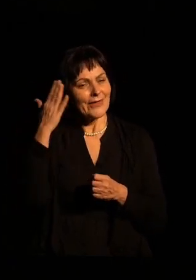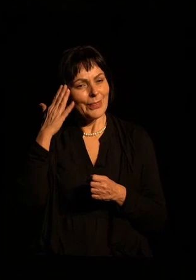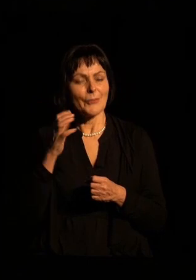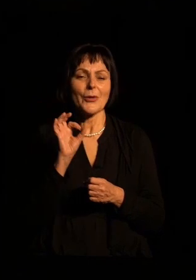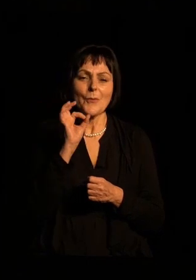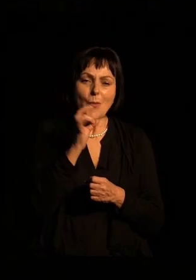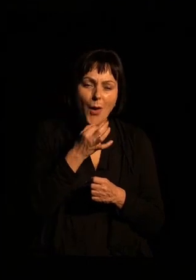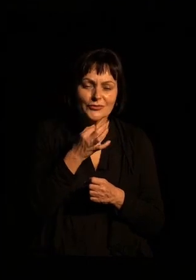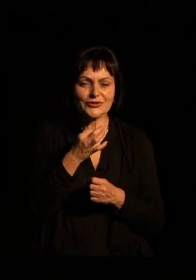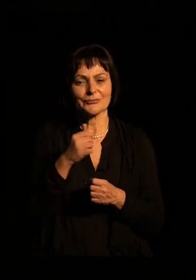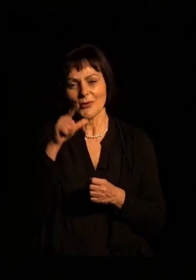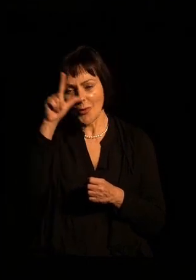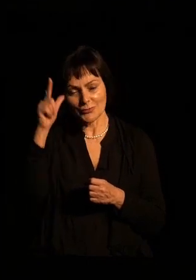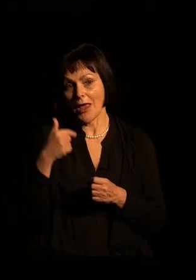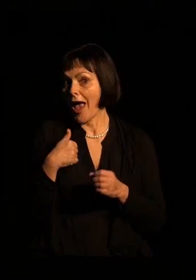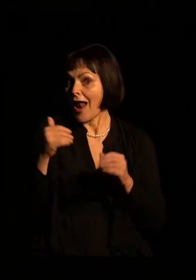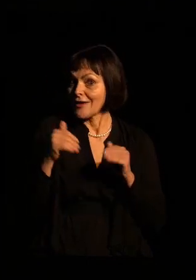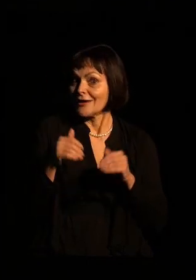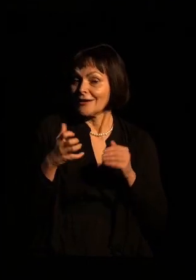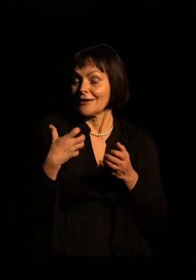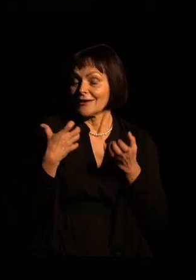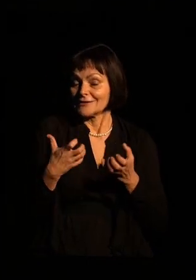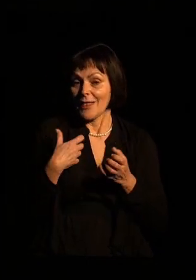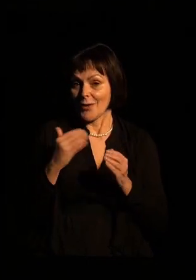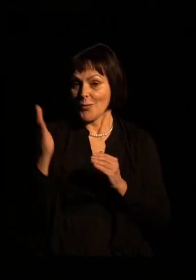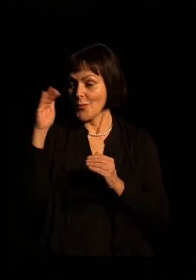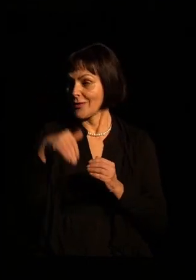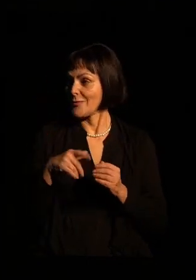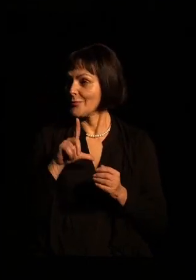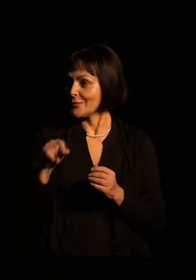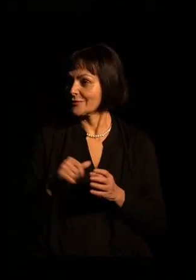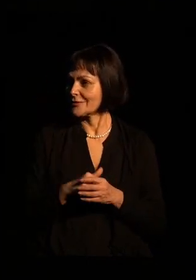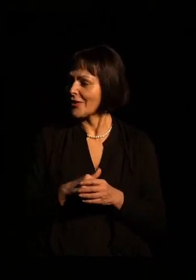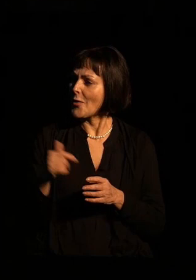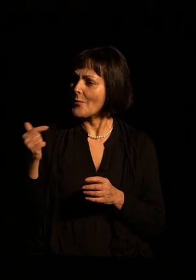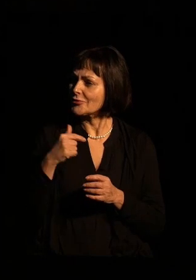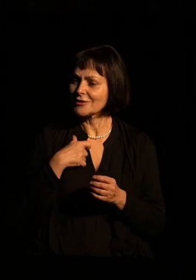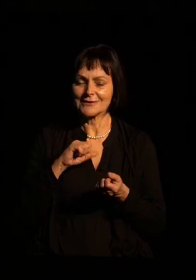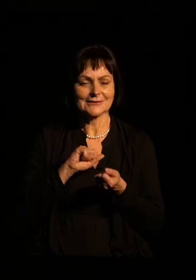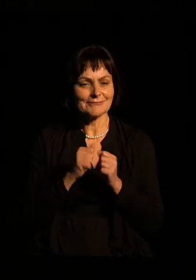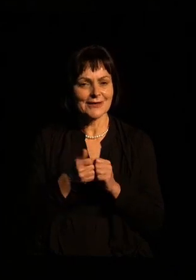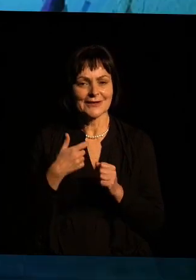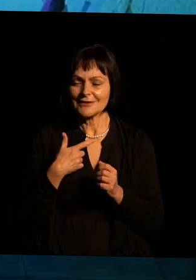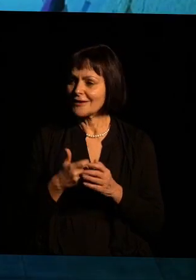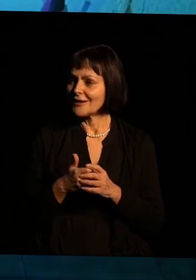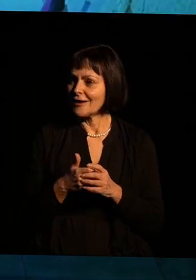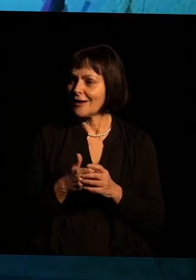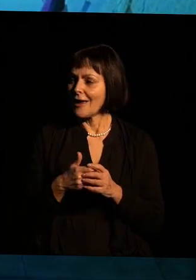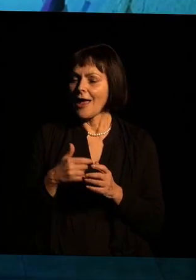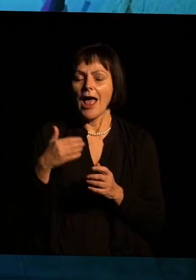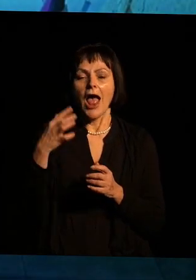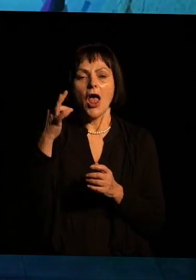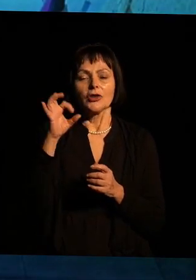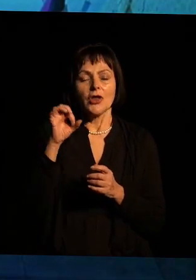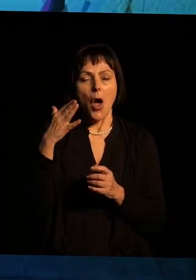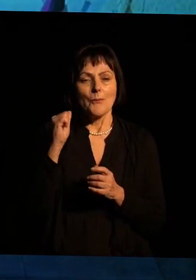młodszym jakimś zespołem do pracy, ale chciałbym się znaleźć na tej górze. No musi się wymienić patenty tak zwane z Marcinem Tomaszewskim, który